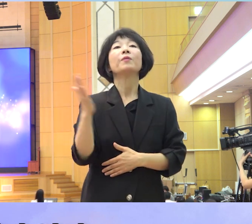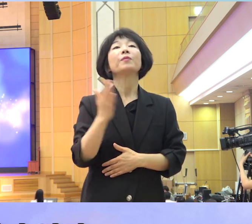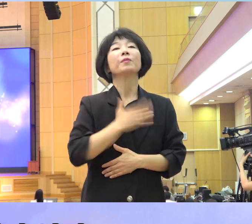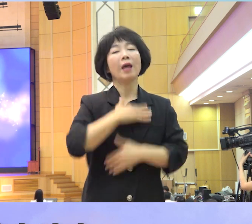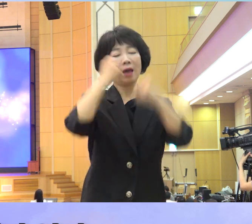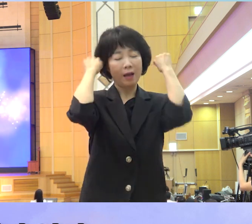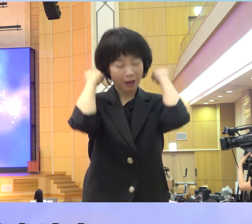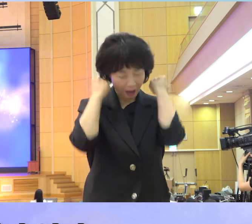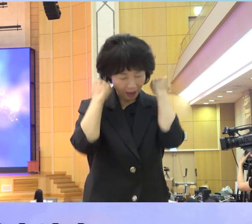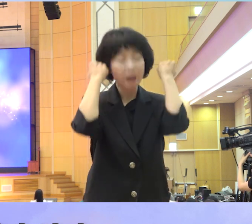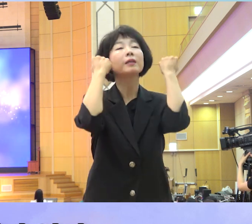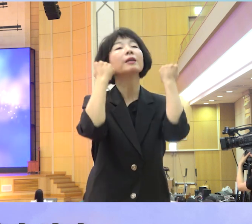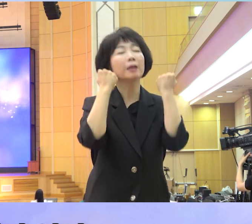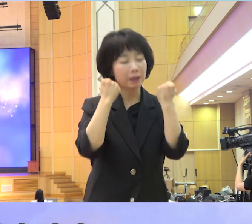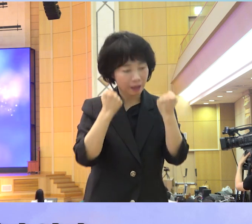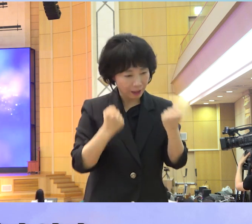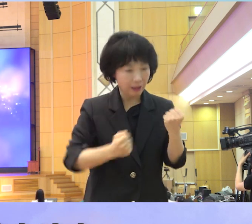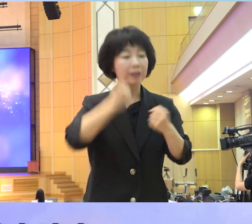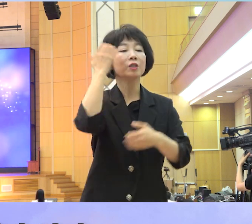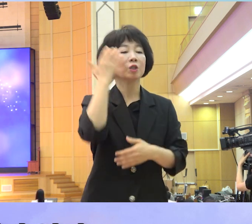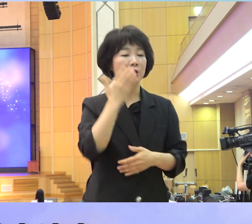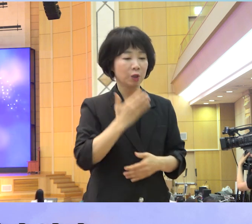안에 내가